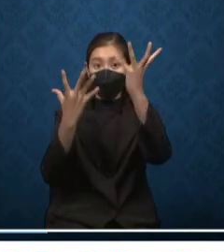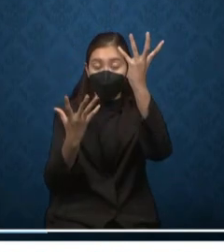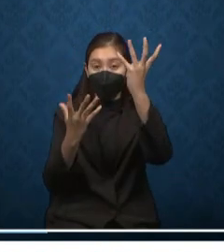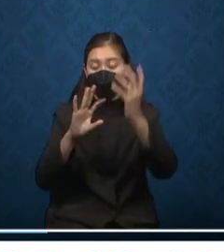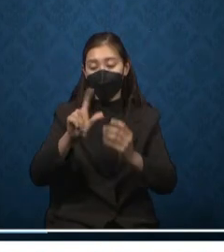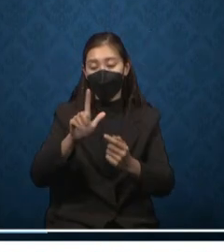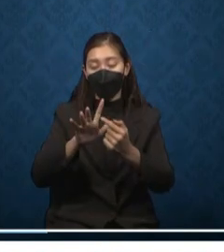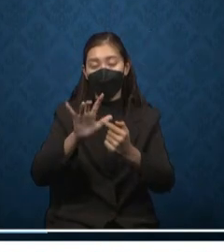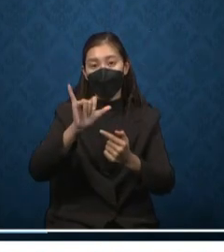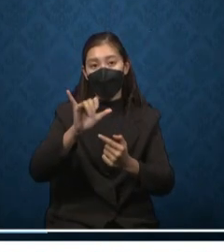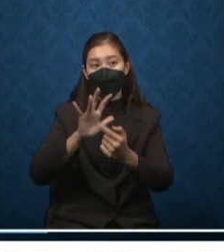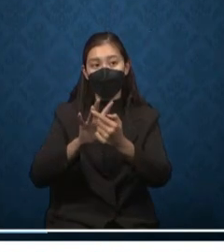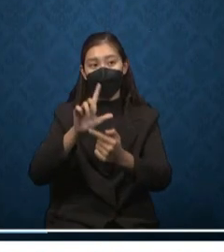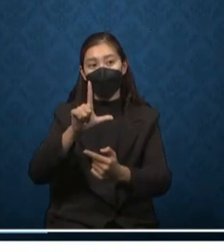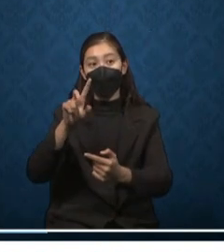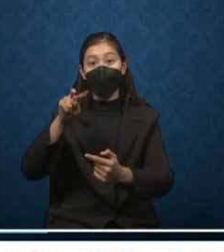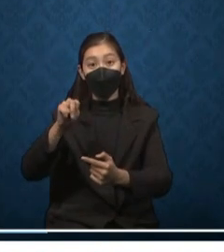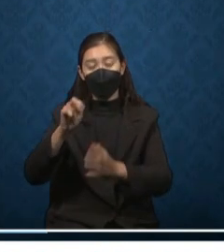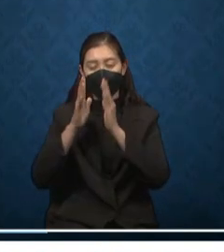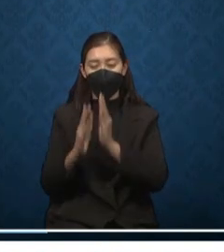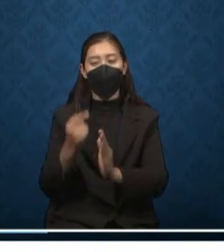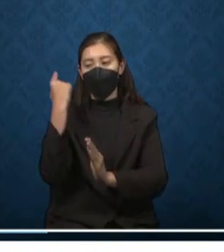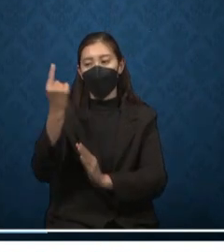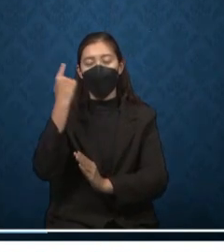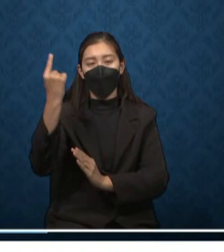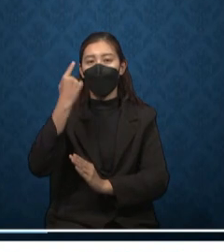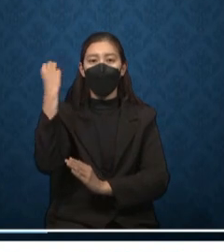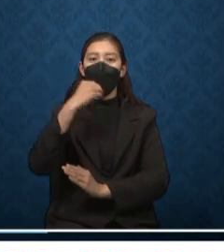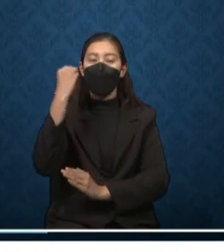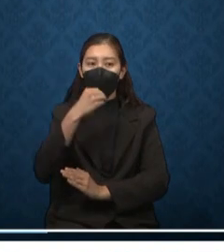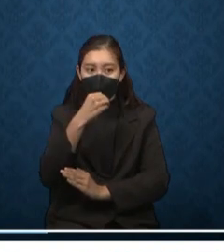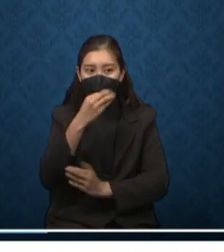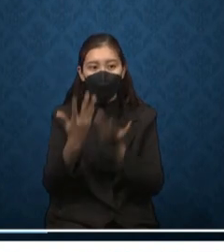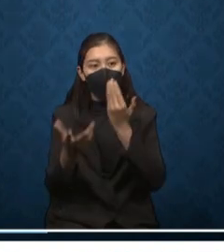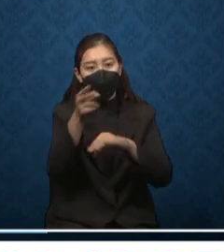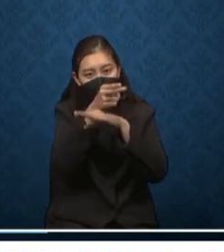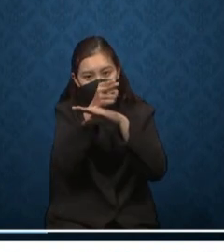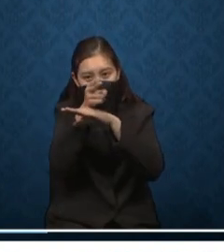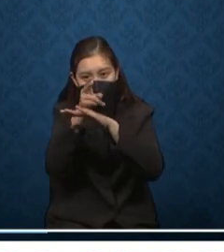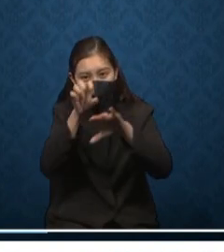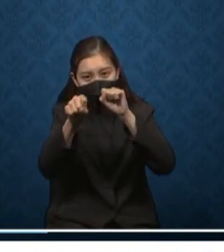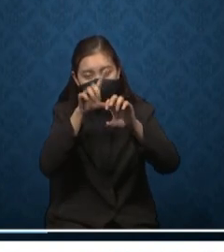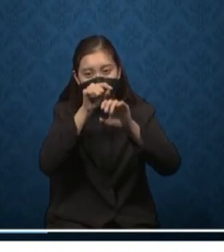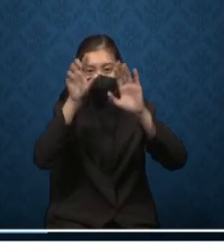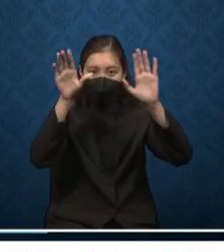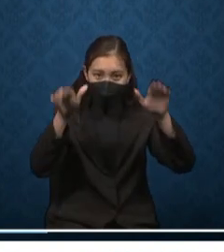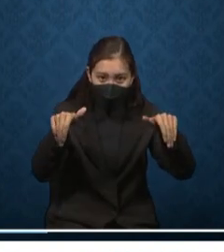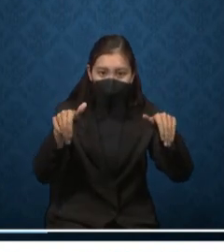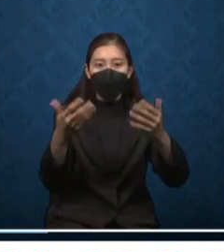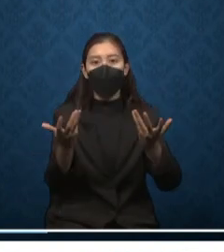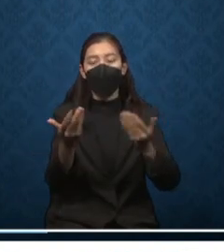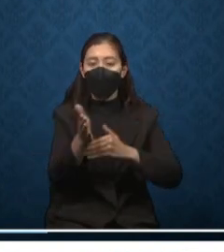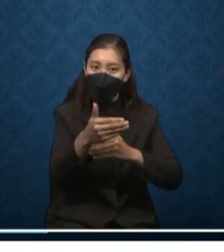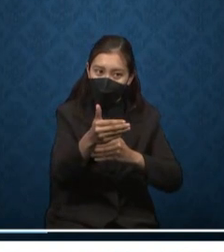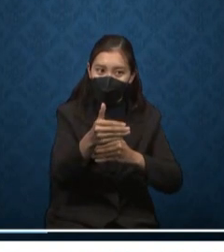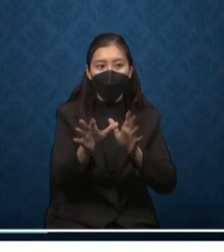ที่คนเข้าไปใช้เพื่อการพักผ่อนหย่อนใจไปใช้เพื่อการติดตามดูนกไปดูเรื่องสัตว์พันธุ์ต่างๆภาพถัด